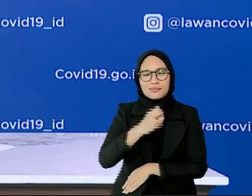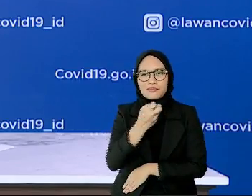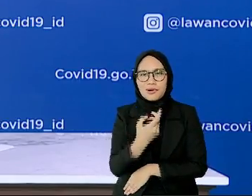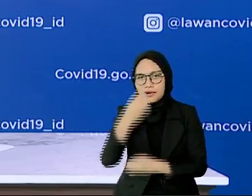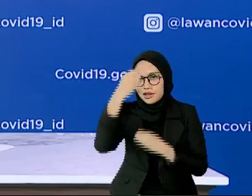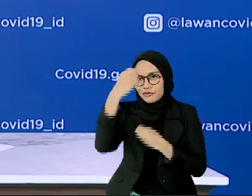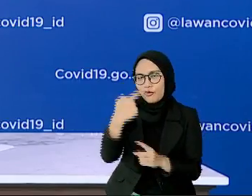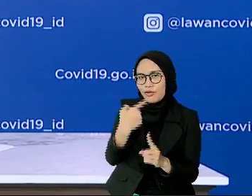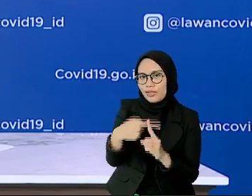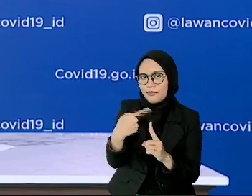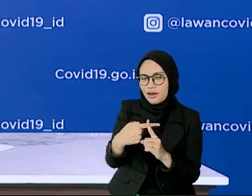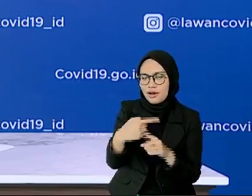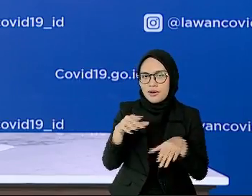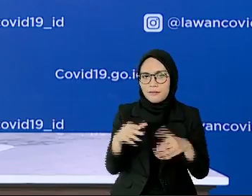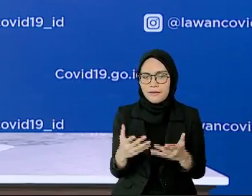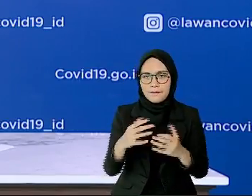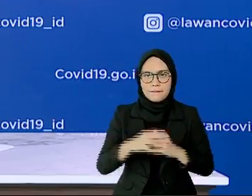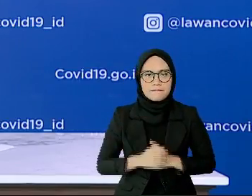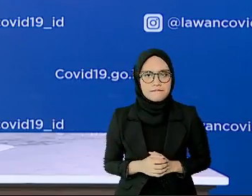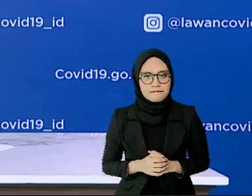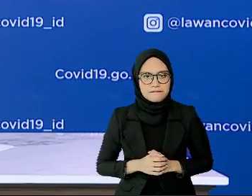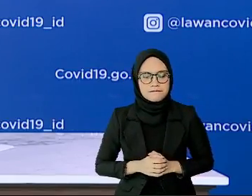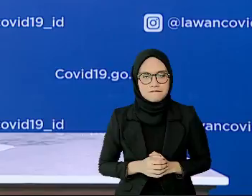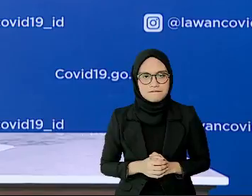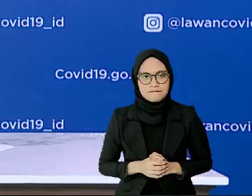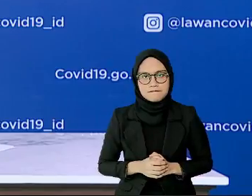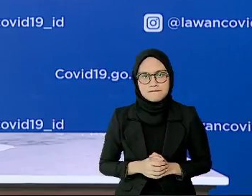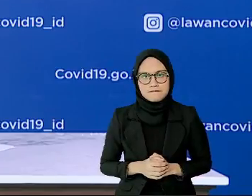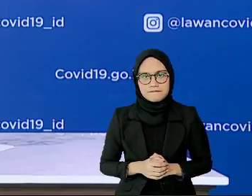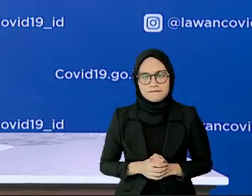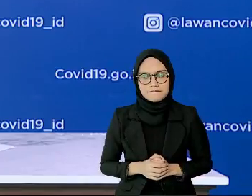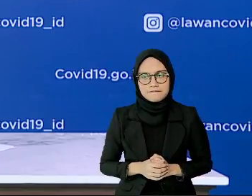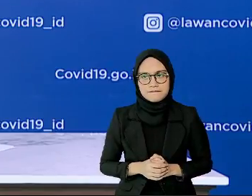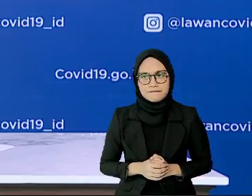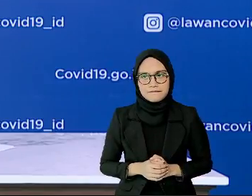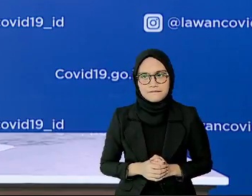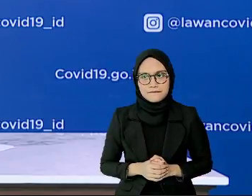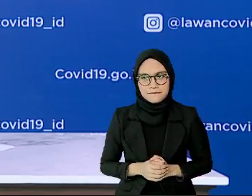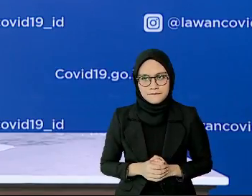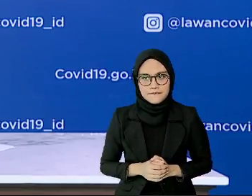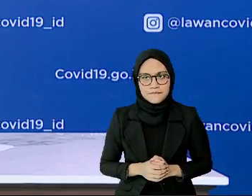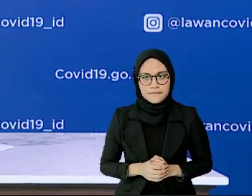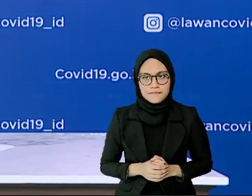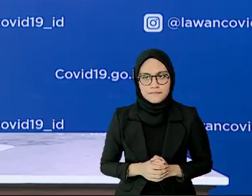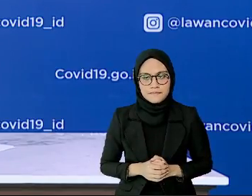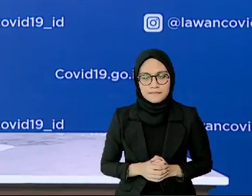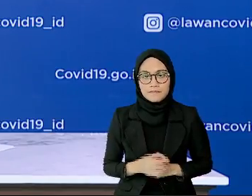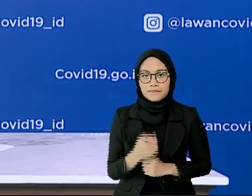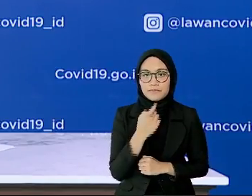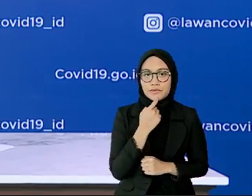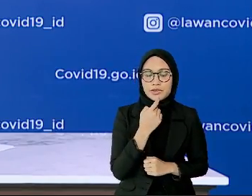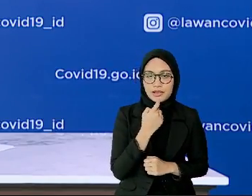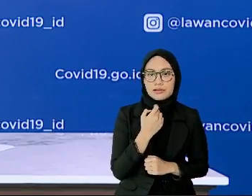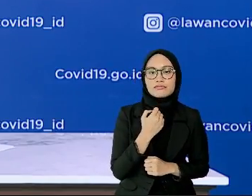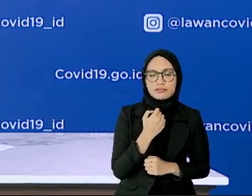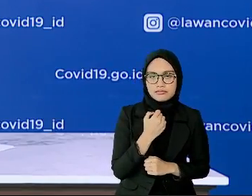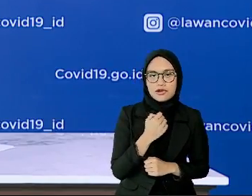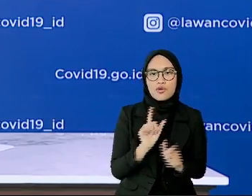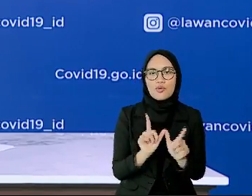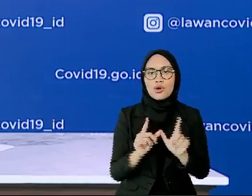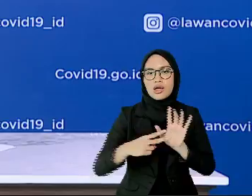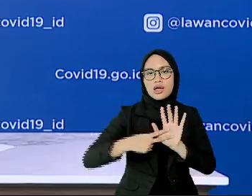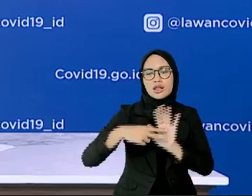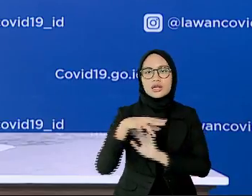beberapa informasi tambahan terkait COVID-19 di Indonesia. Terkait dengan kasus WNI